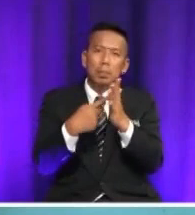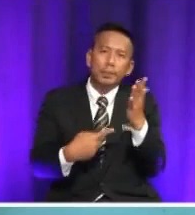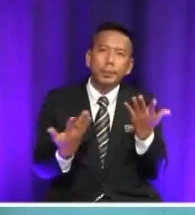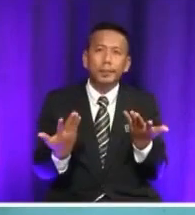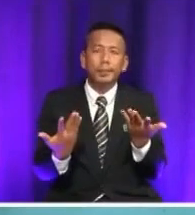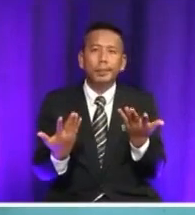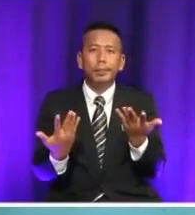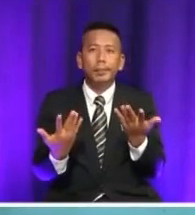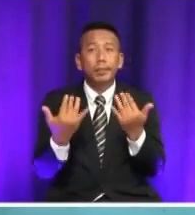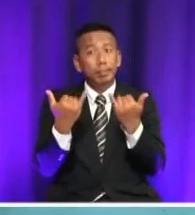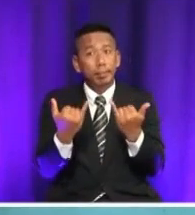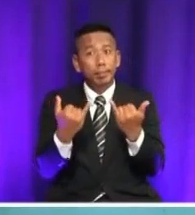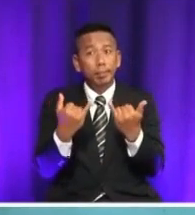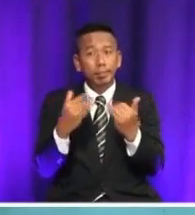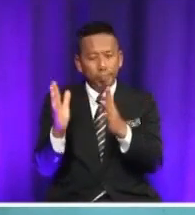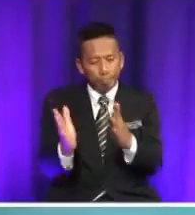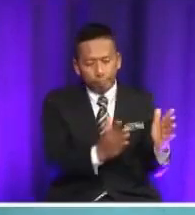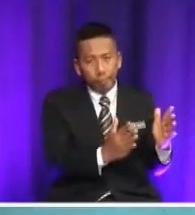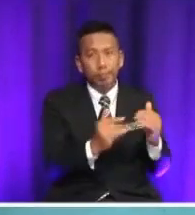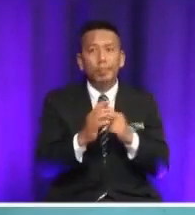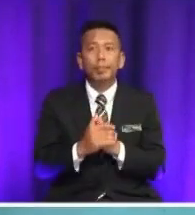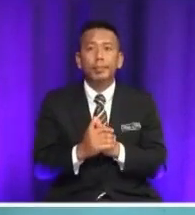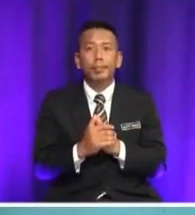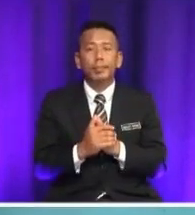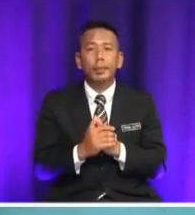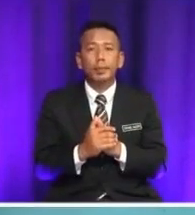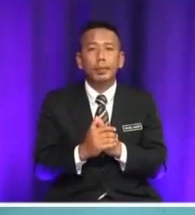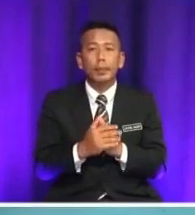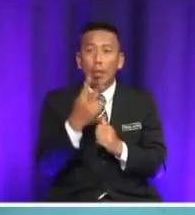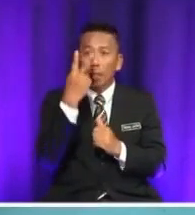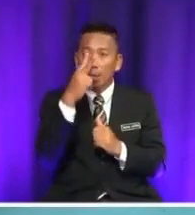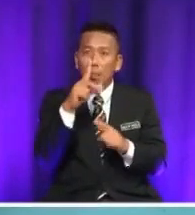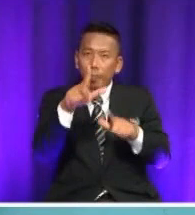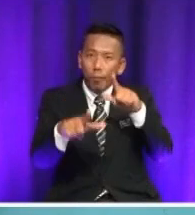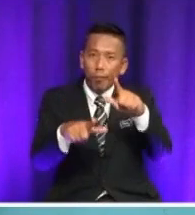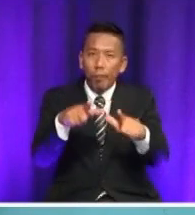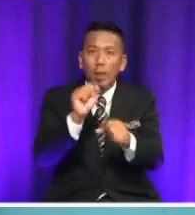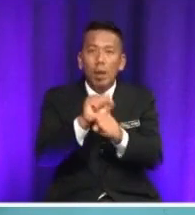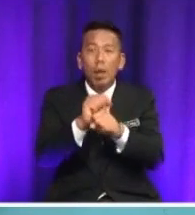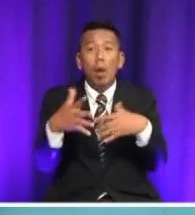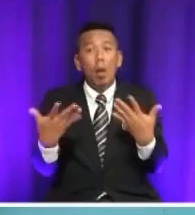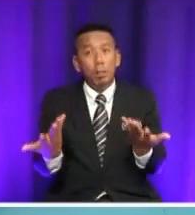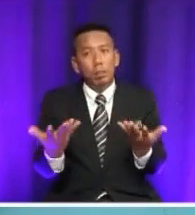kita akan pergi ke yang seterusnya kita tengok langkah kerja